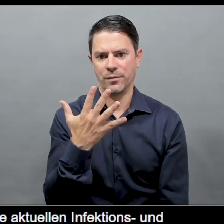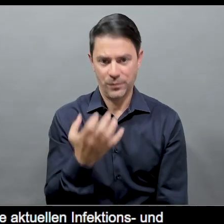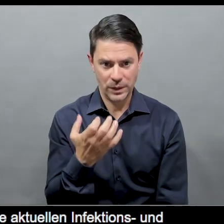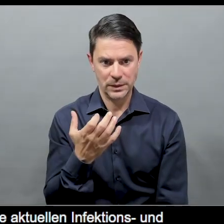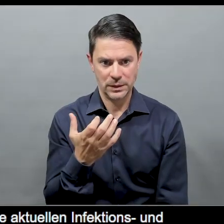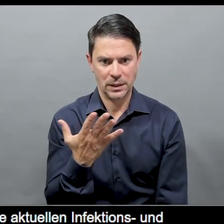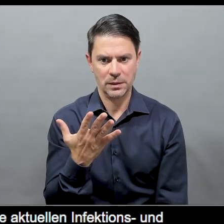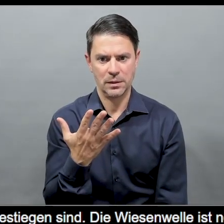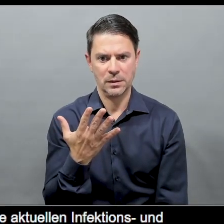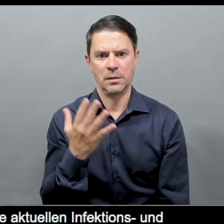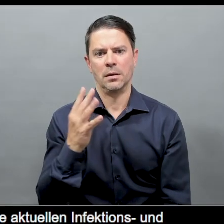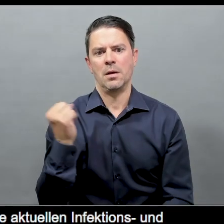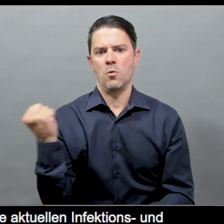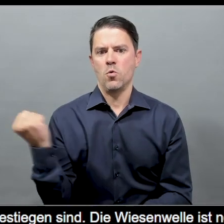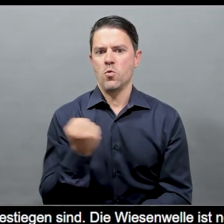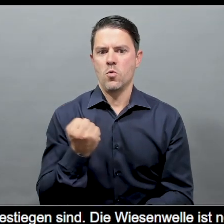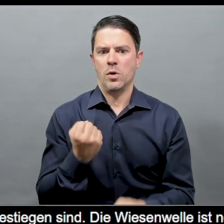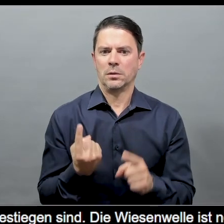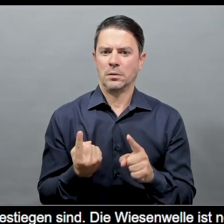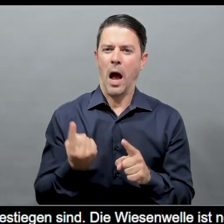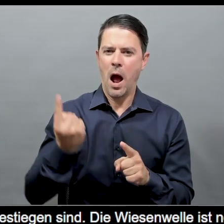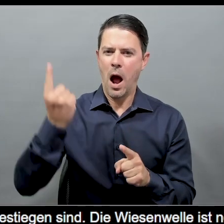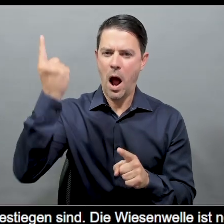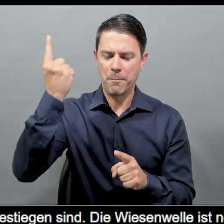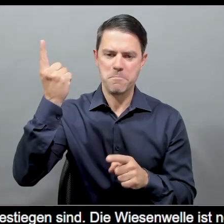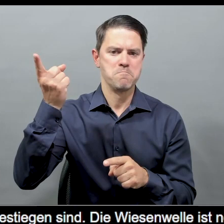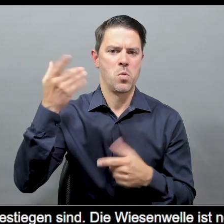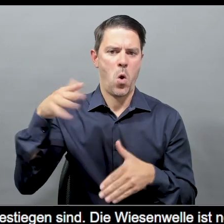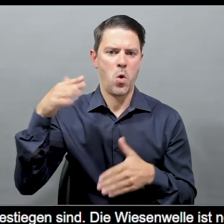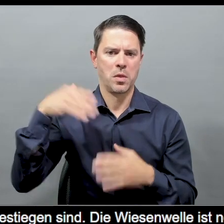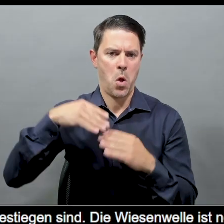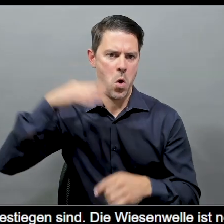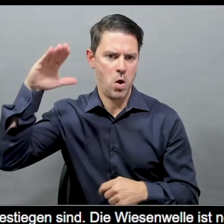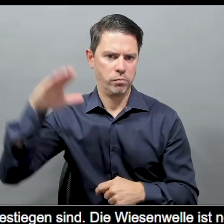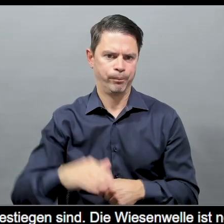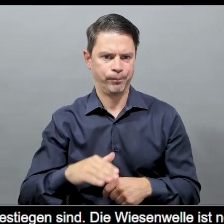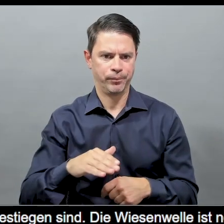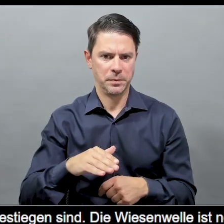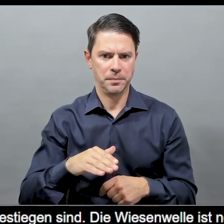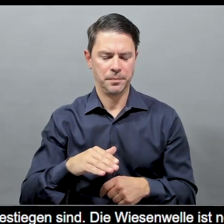wie vor, es wird deutlich, die Pandemie ist jetzt noch nicht zu Ende. Die Gefahren des Virus sind auch noch nicht zu Ende.